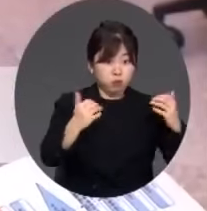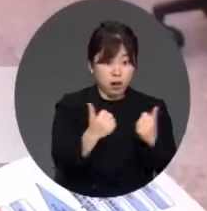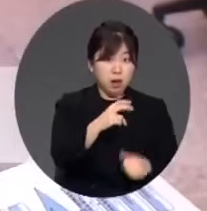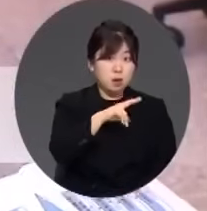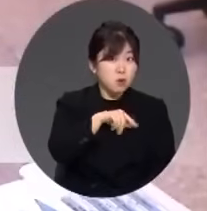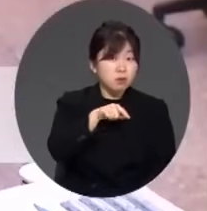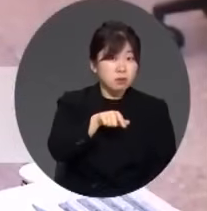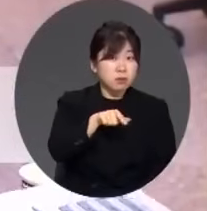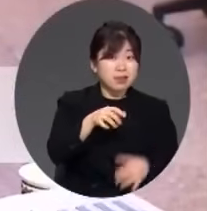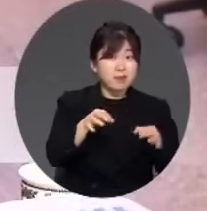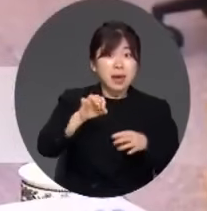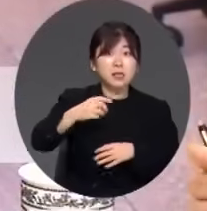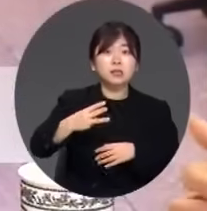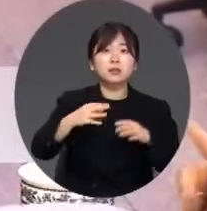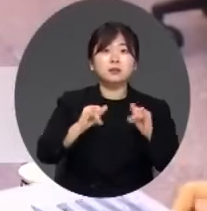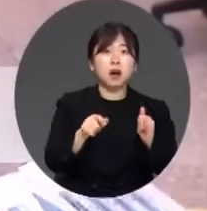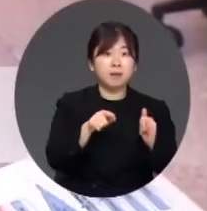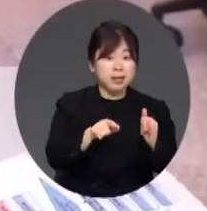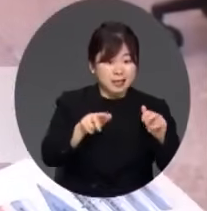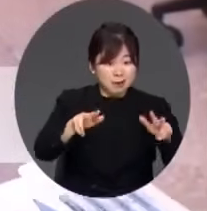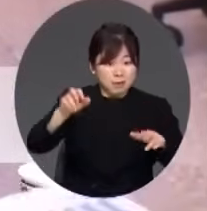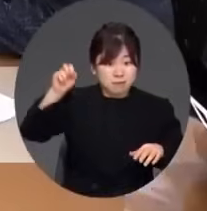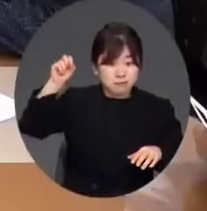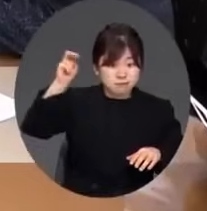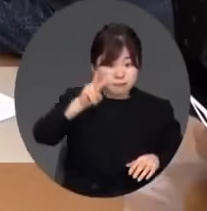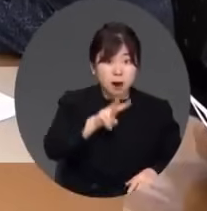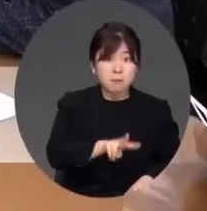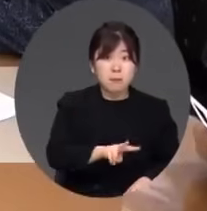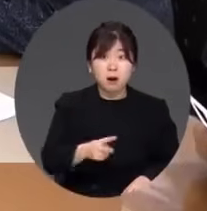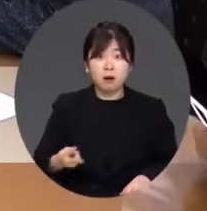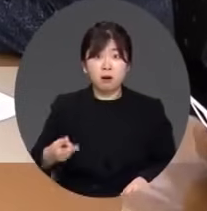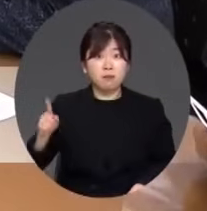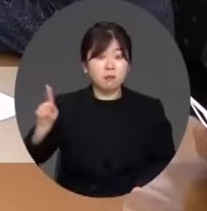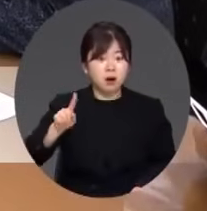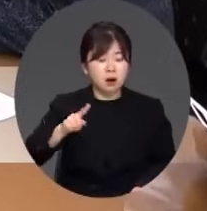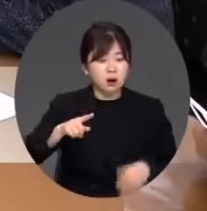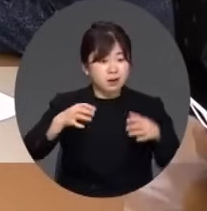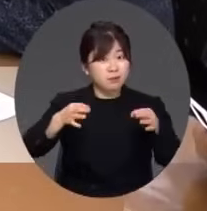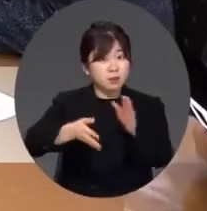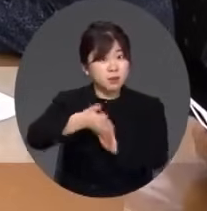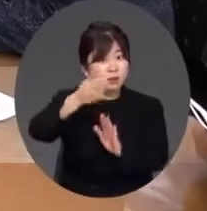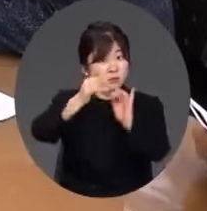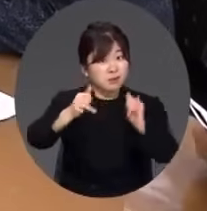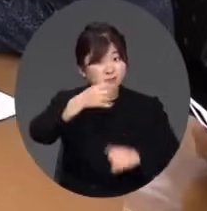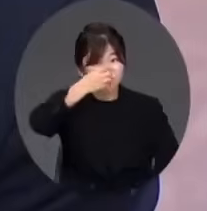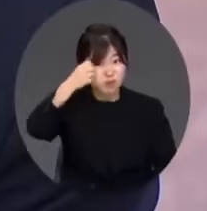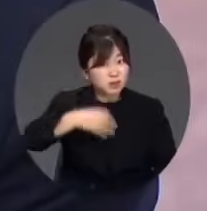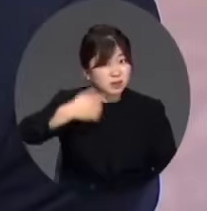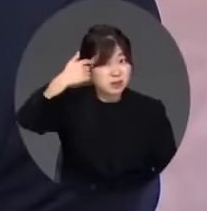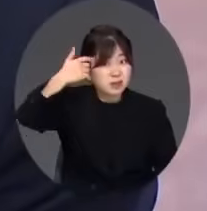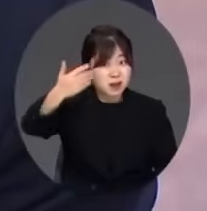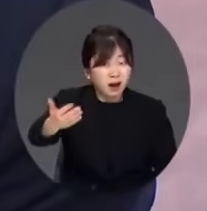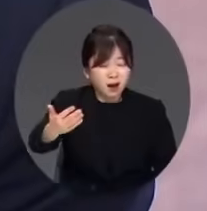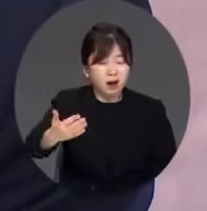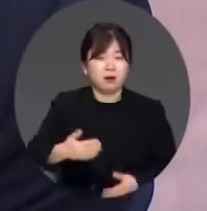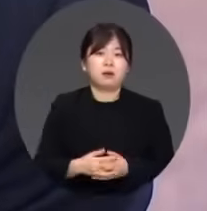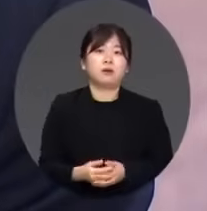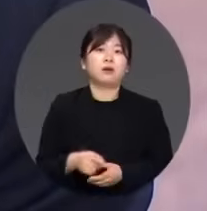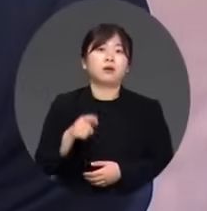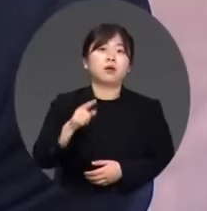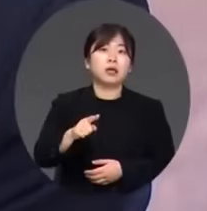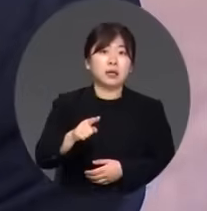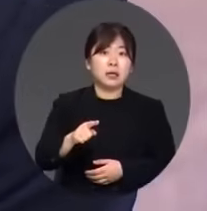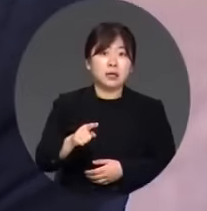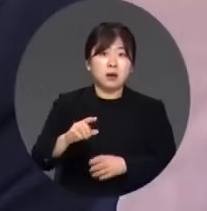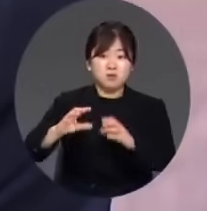철새처럼 지역구를 옮기는 건 김해 시민을 무시하는 처사가 아닌가 우려하지 않을 수 없다면서 김해는 국민의힘의 서울